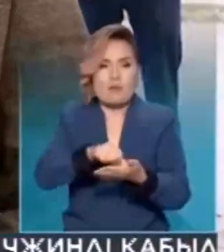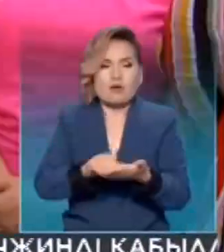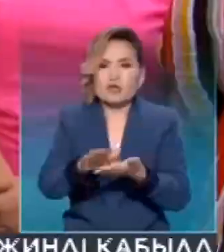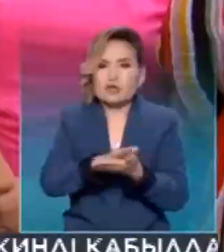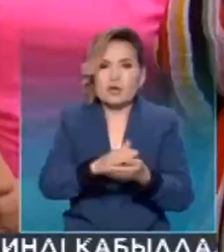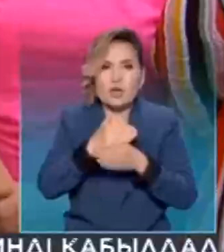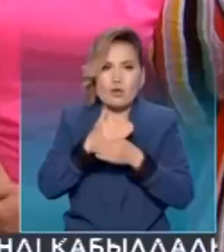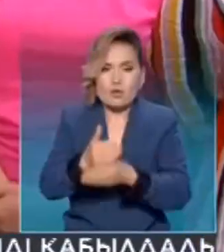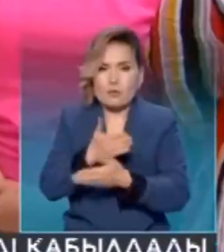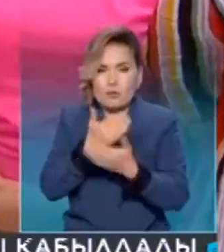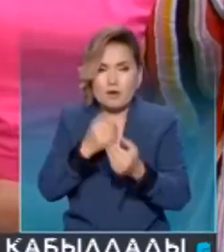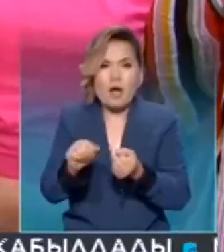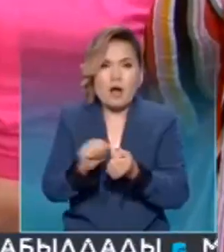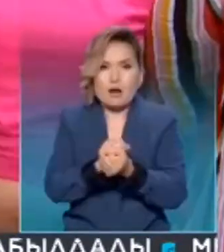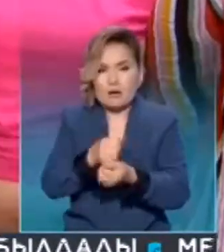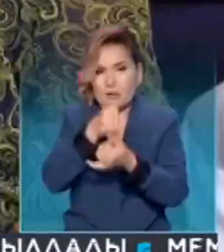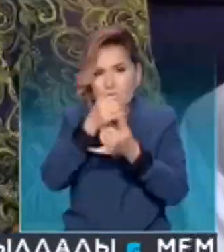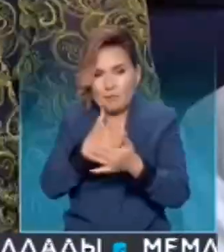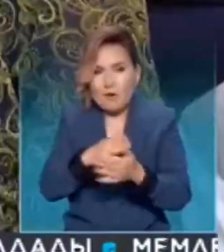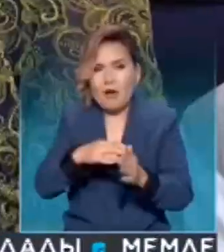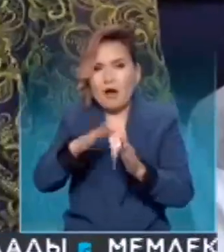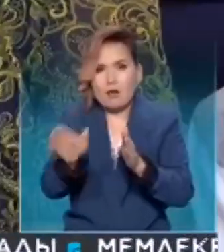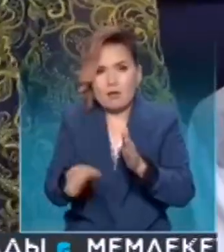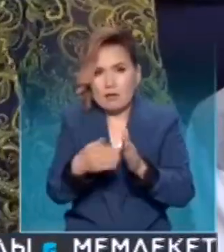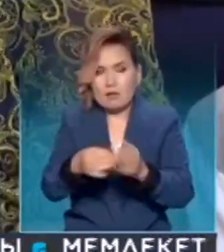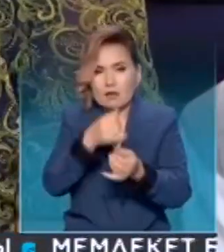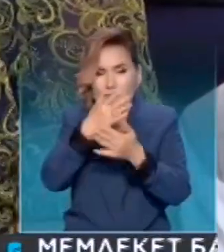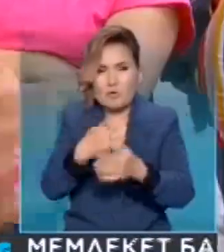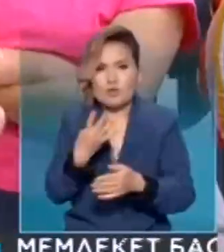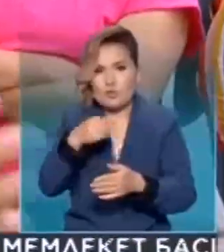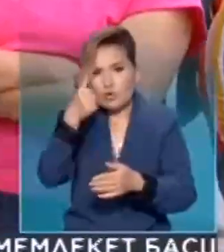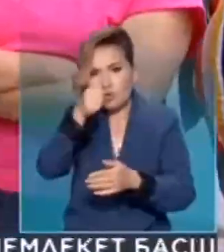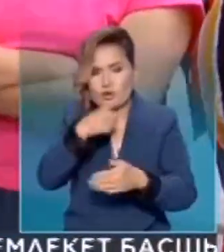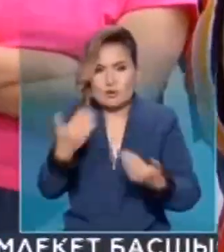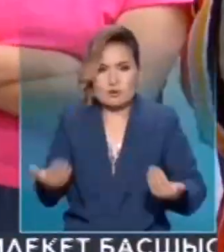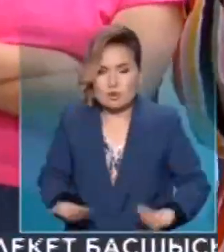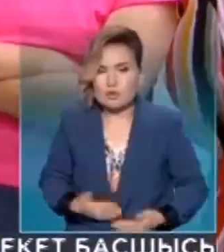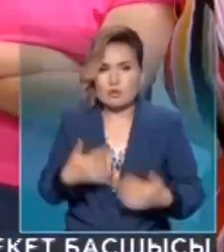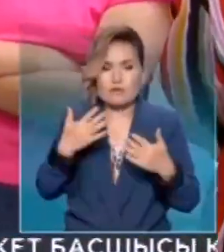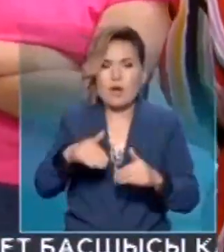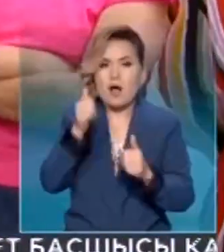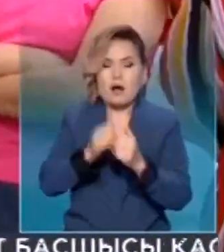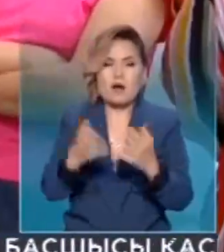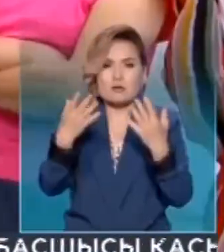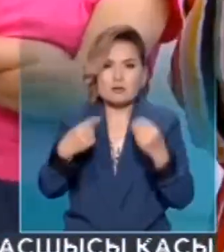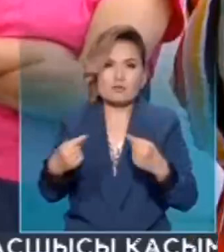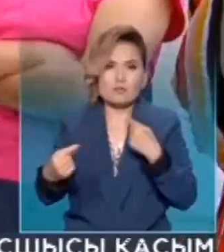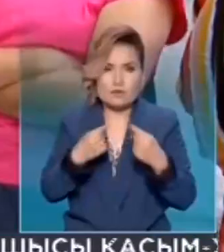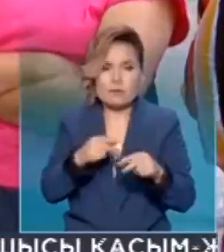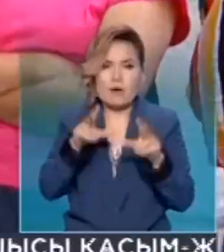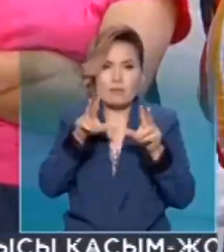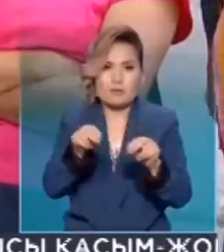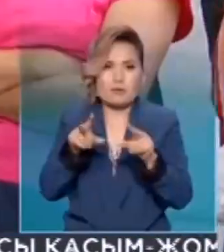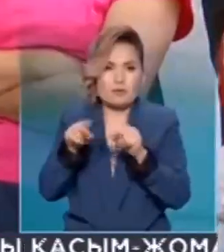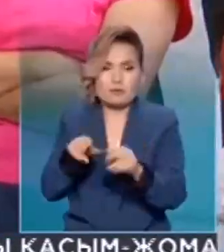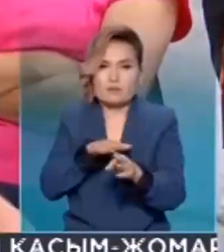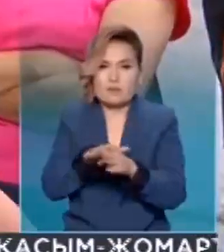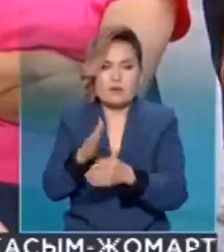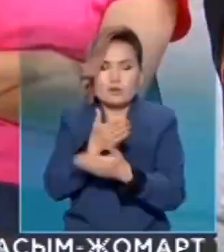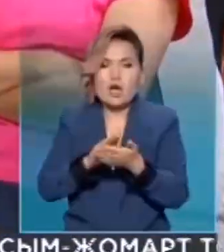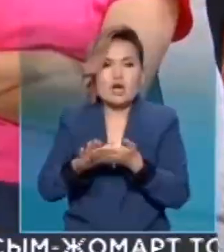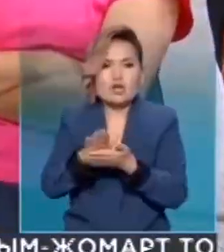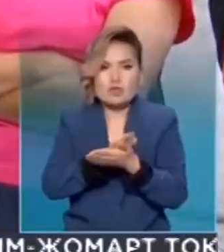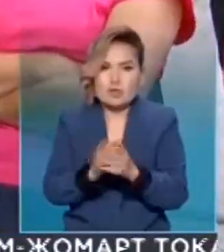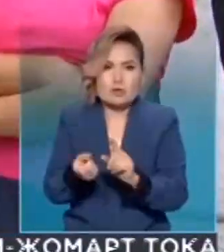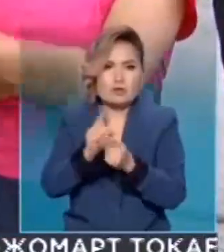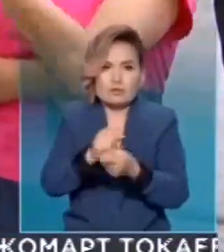нәтиже жоқ. Не кір жуамаймыз, не тамақ істеймейміз. 4 жыл болды тұрғанына 4 жыл. Күнде әні-міні. Штенке